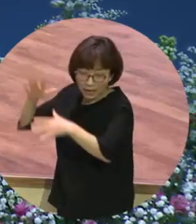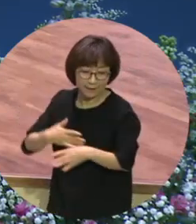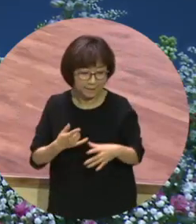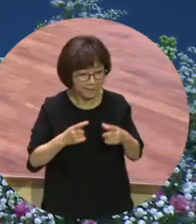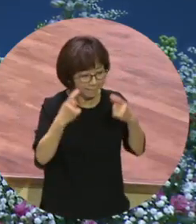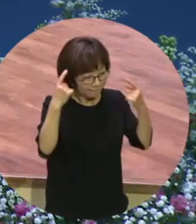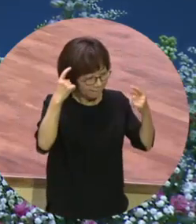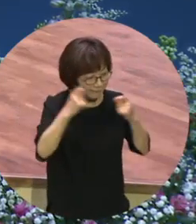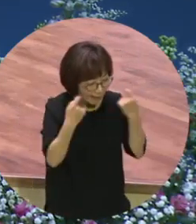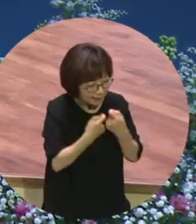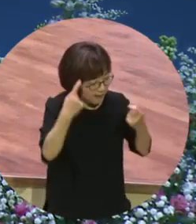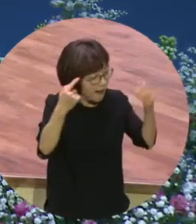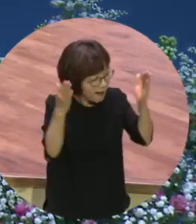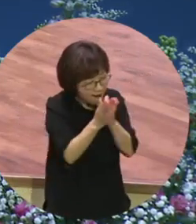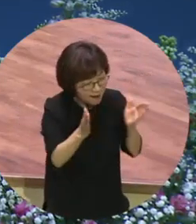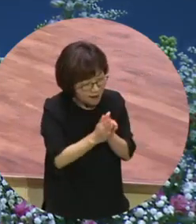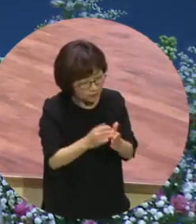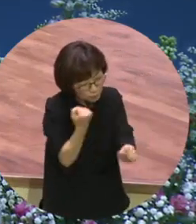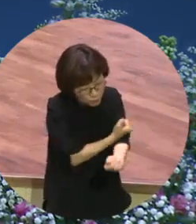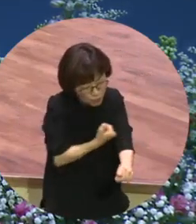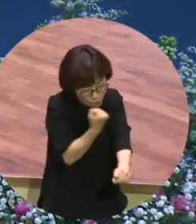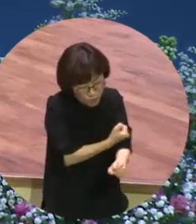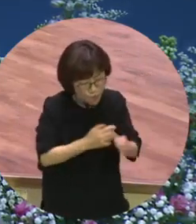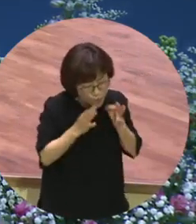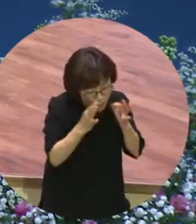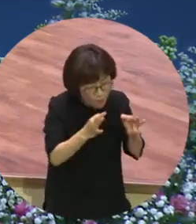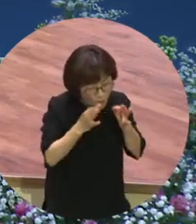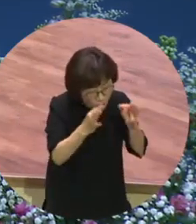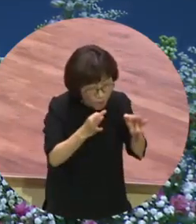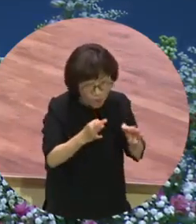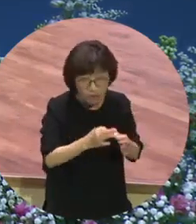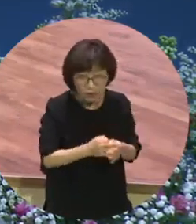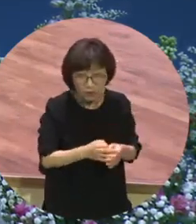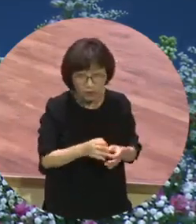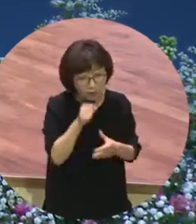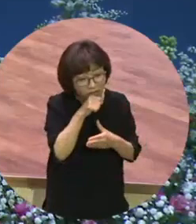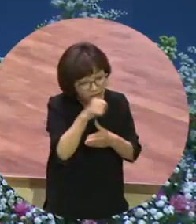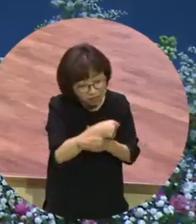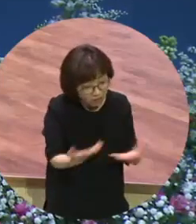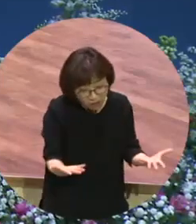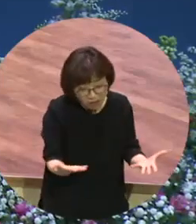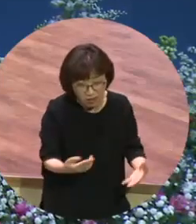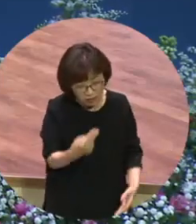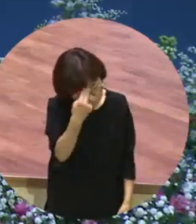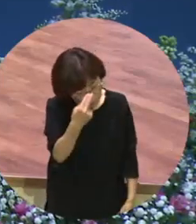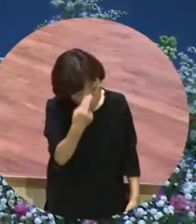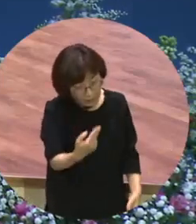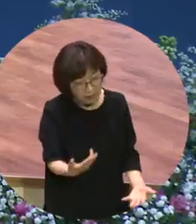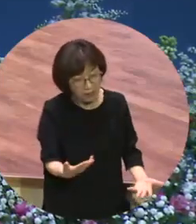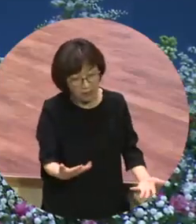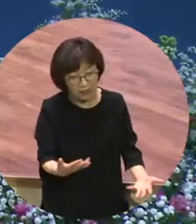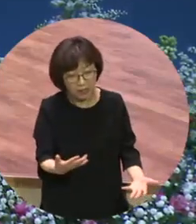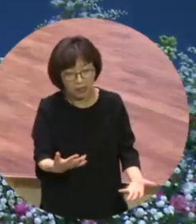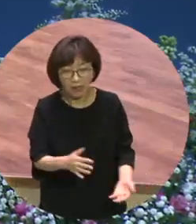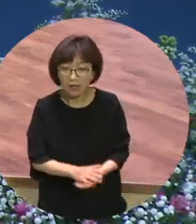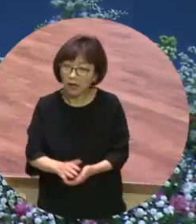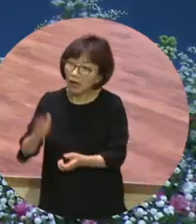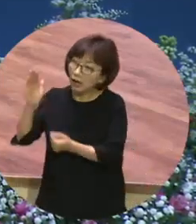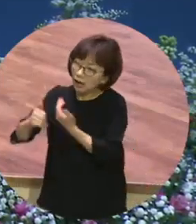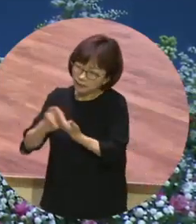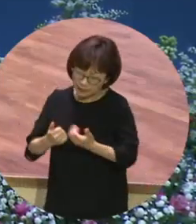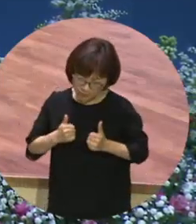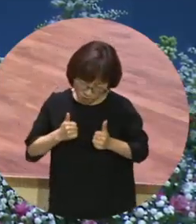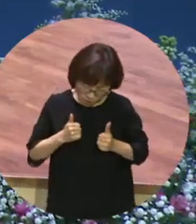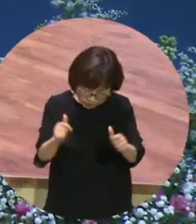아멘. 아셔야 돼요. 내가 왜 이렇게 나는 열심히 일하는데 열심히 내가 살았는데 왜 이렇게 나는